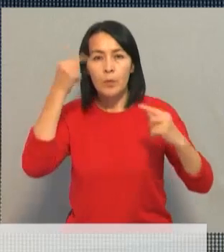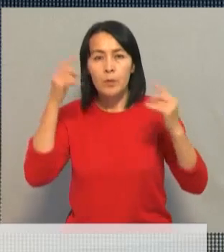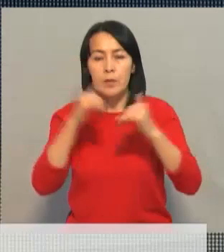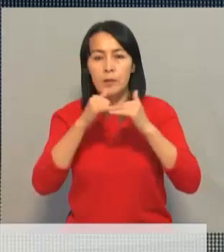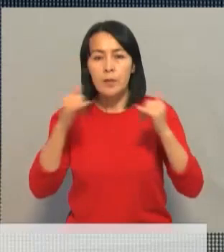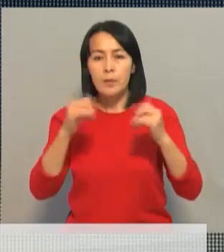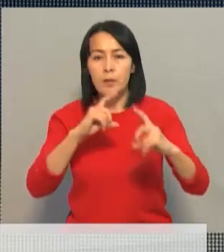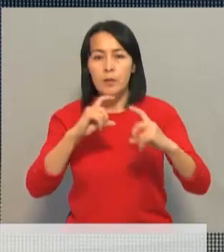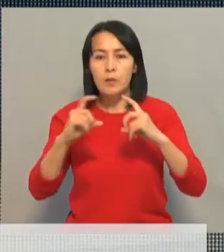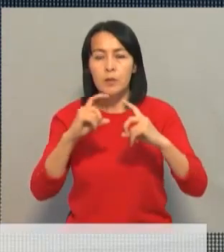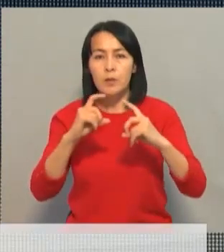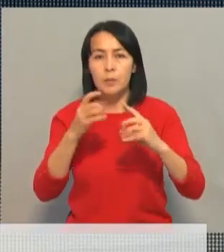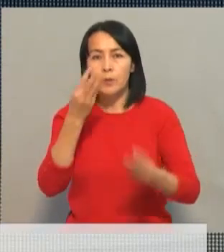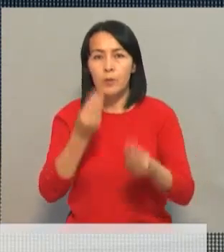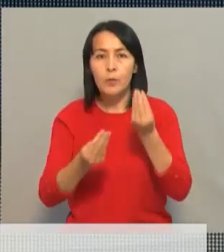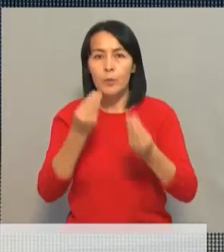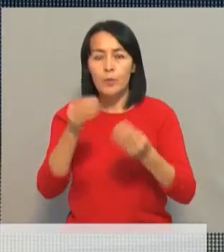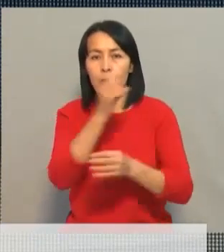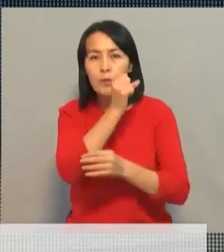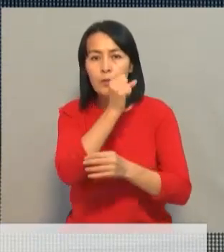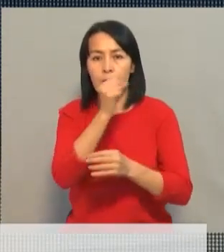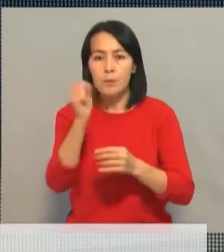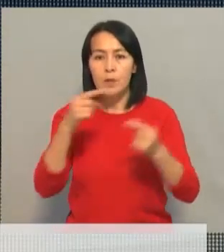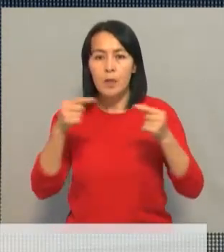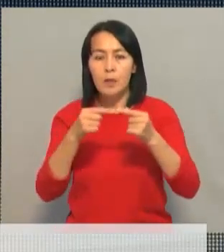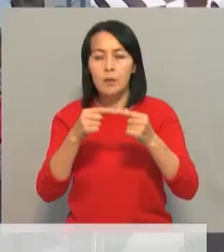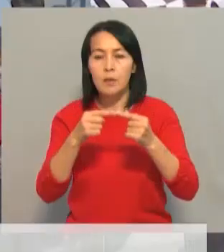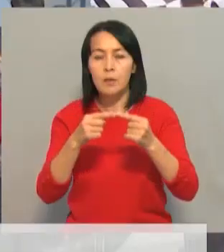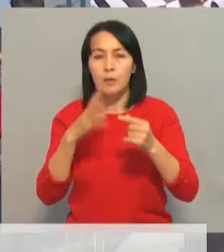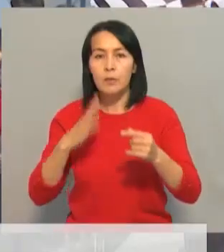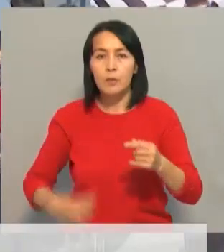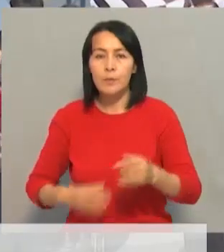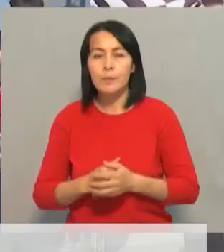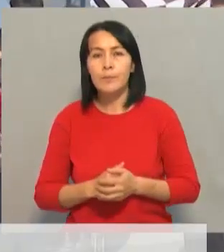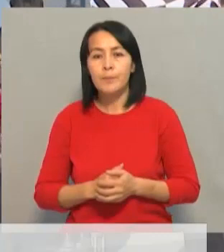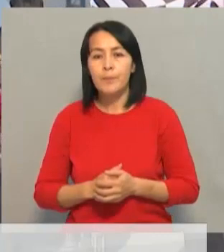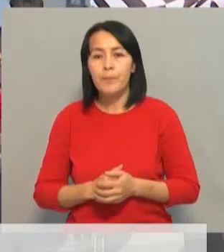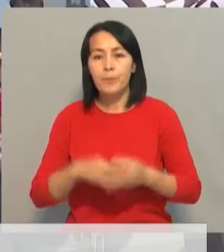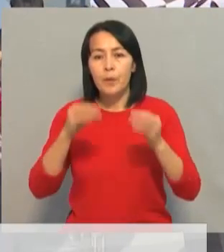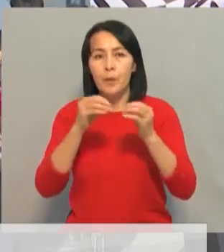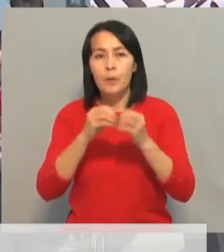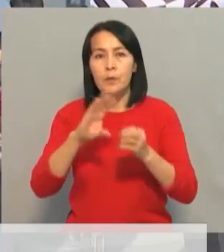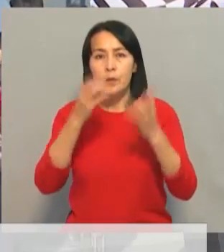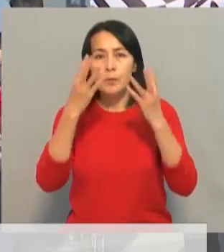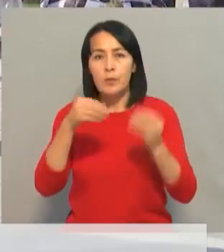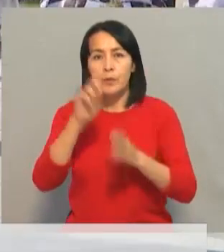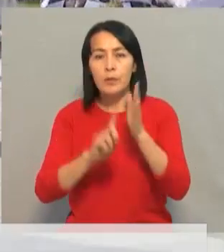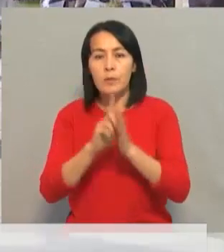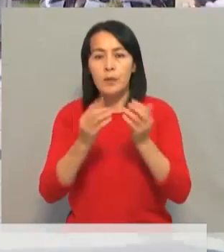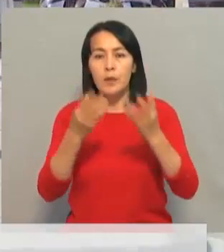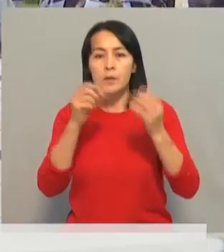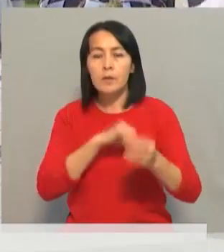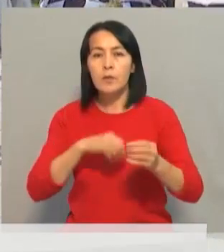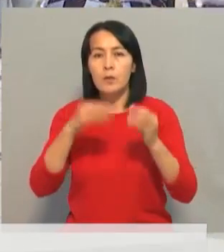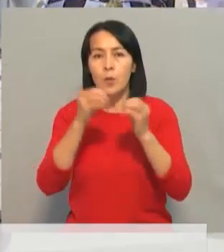интеллектуалды дамитын шахмат керуенінің шахмат жеңімпаздары анықталғалы тұр. 10 қыркүйекте басталған керуен қазірдің